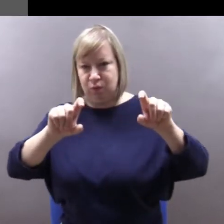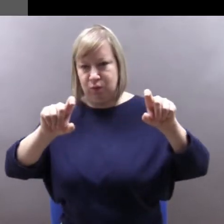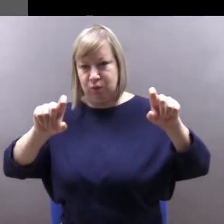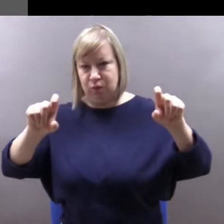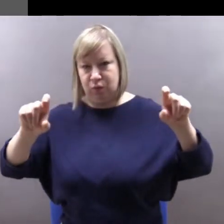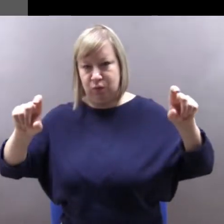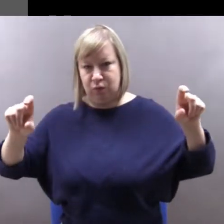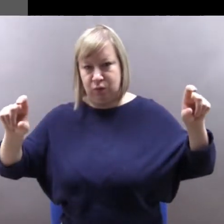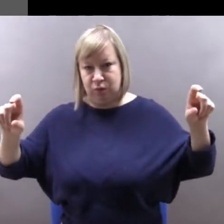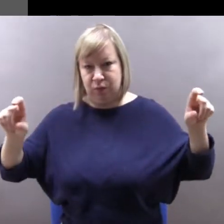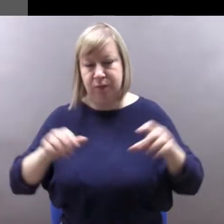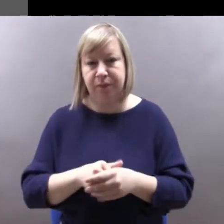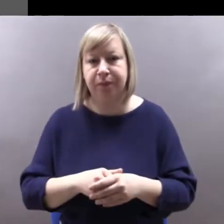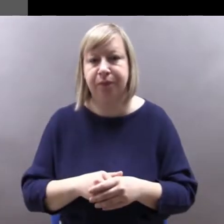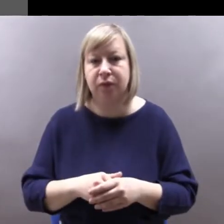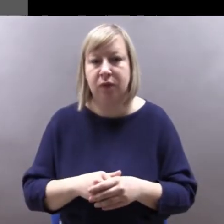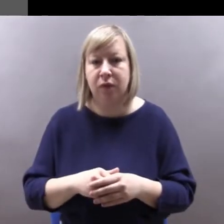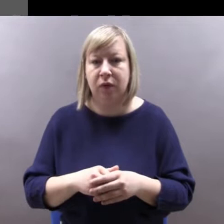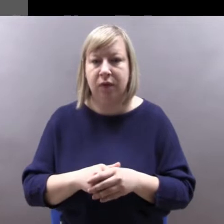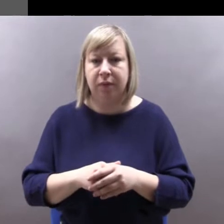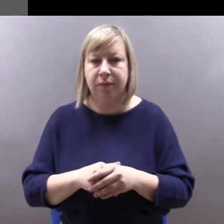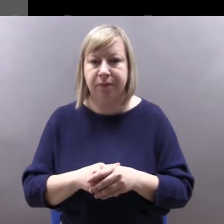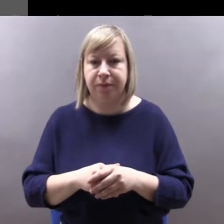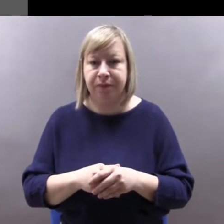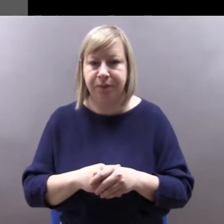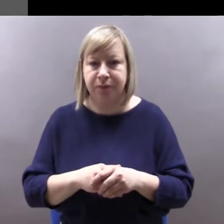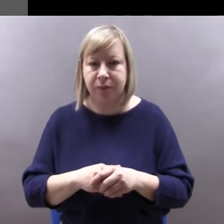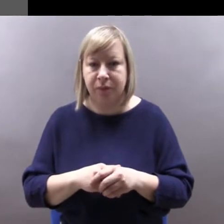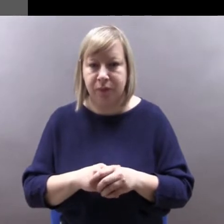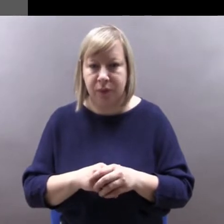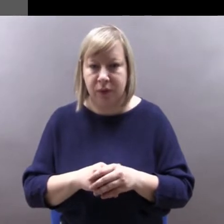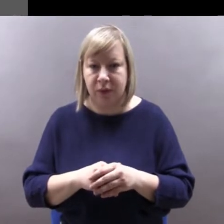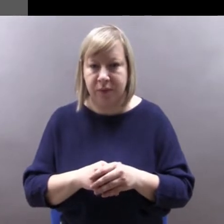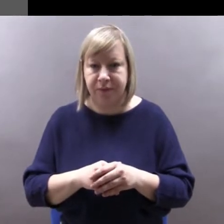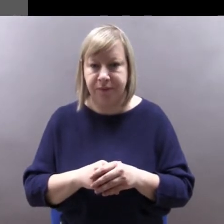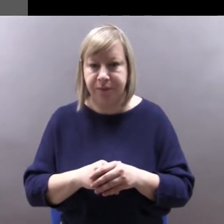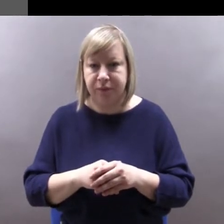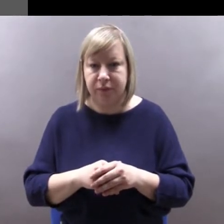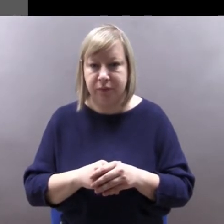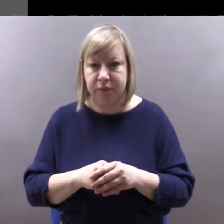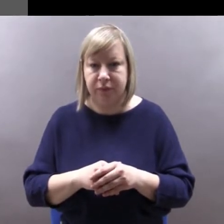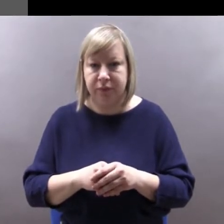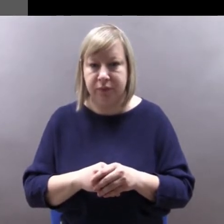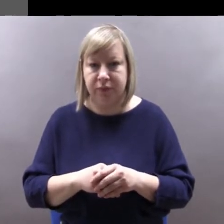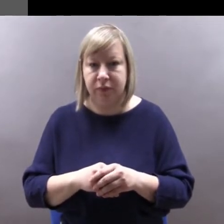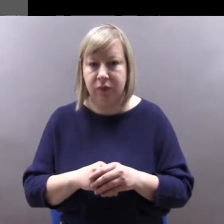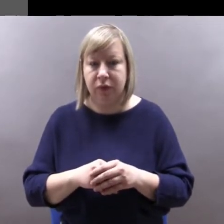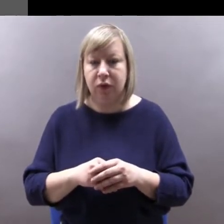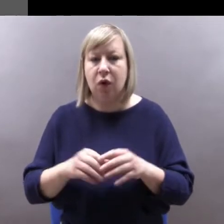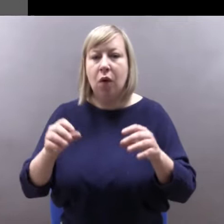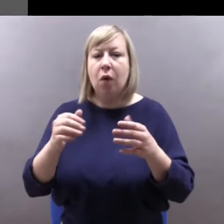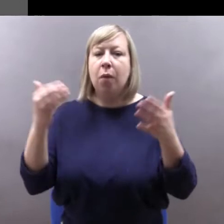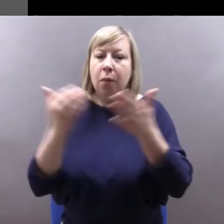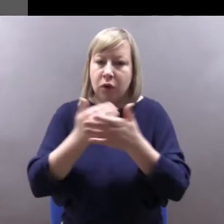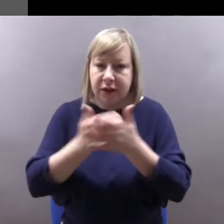ramach programu Konserwacja i Rewitalizacja Dziedzictwa Kulturowego w wsparcie udzielone z funduszy